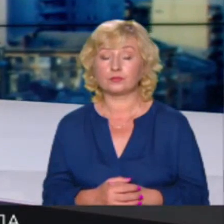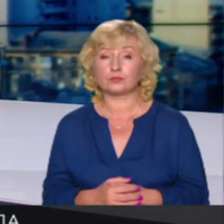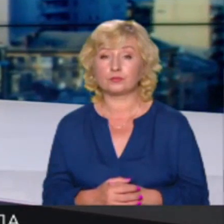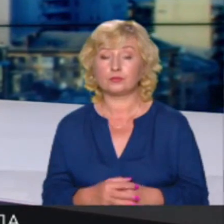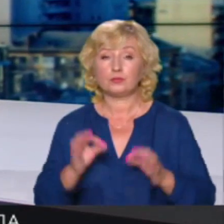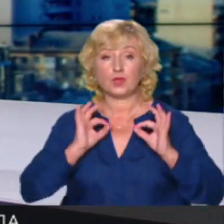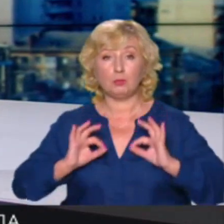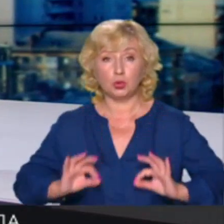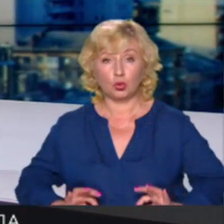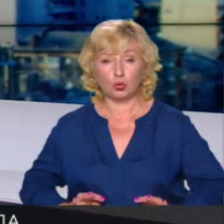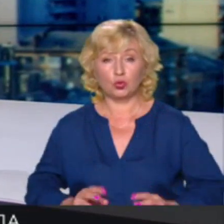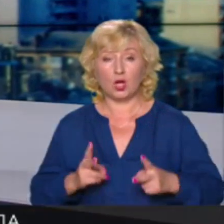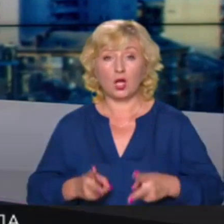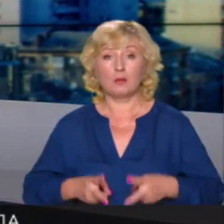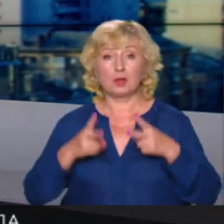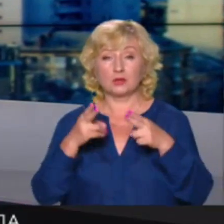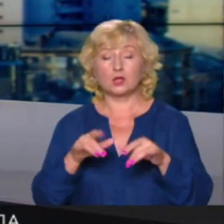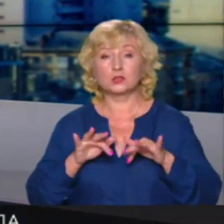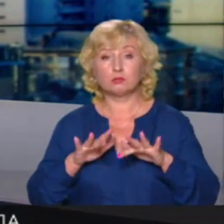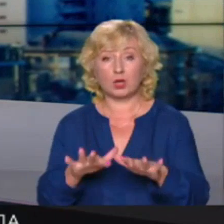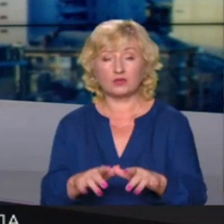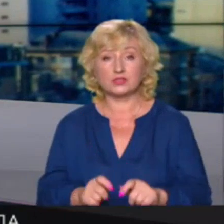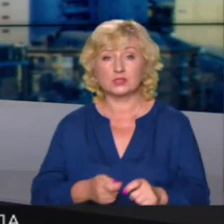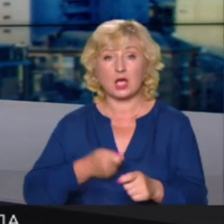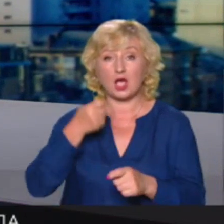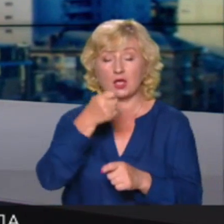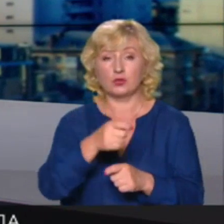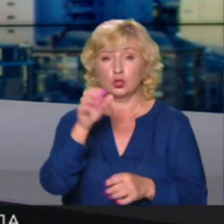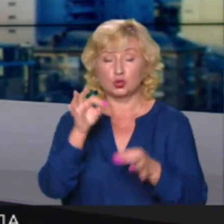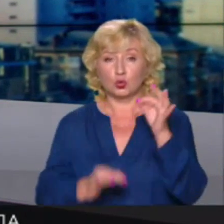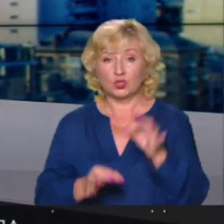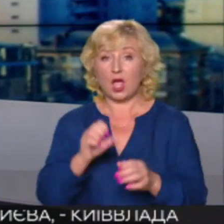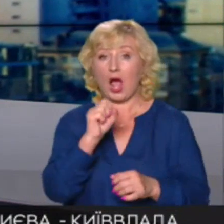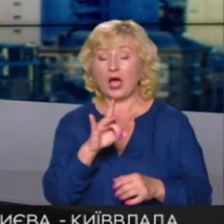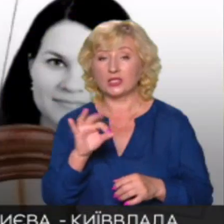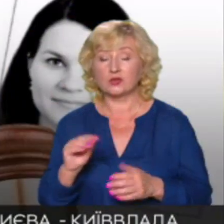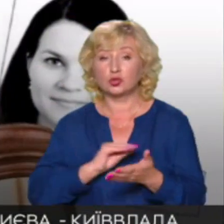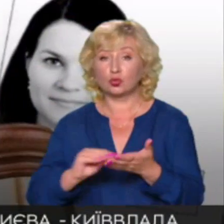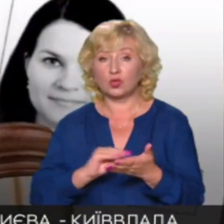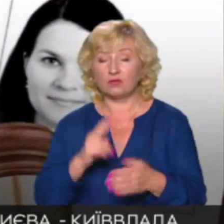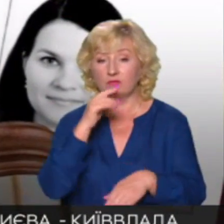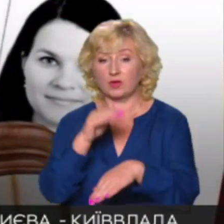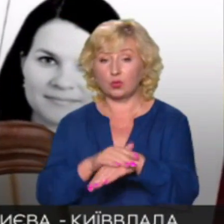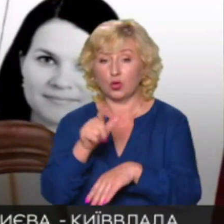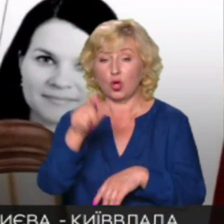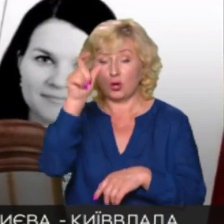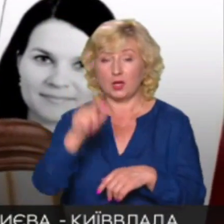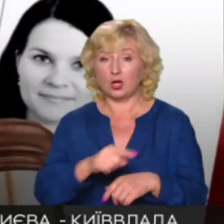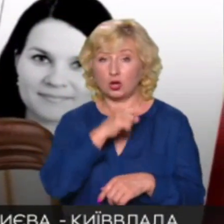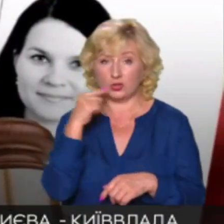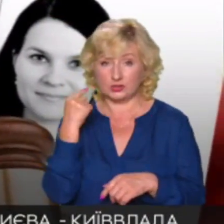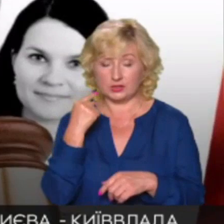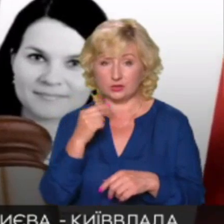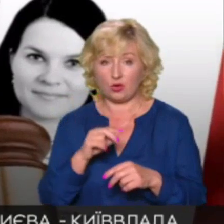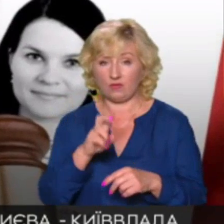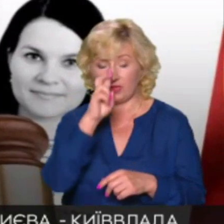Прокуратура відкрила кримінальну справу за заявою судді Арестової щодо журналістів, які виявили в неї громадянство Російської Федерації. Про